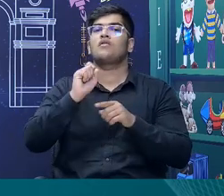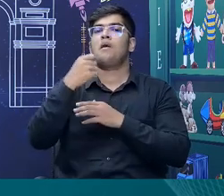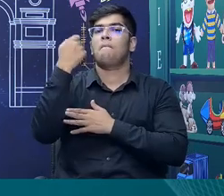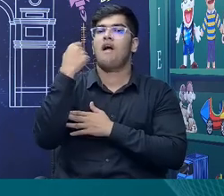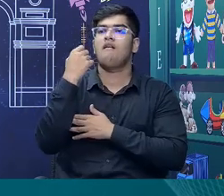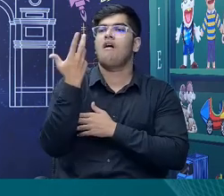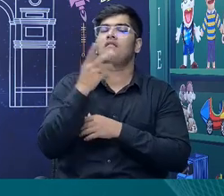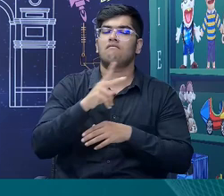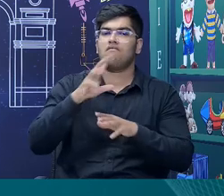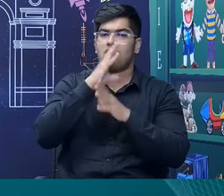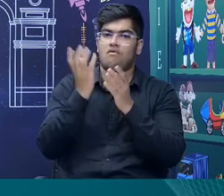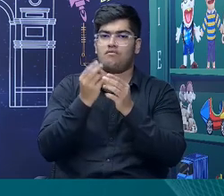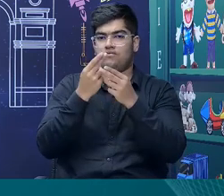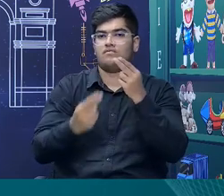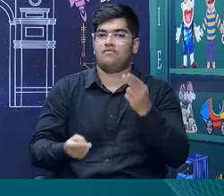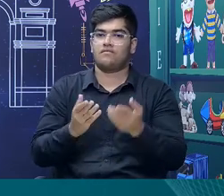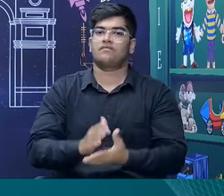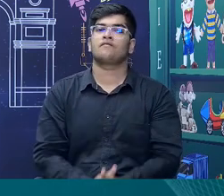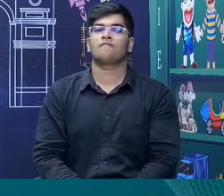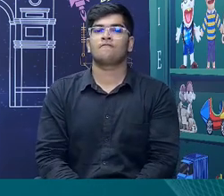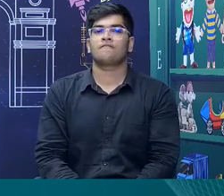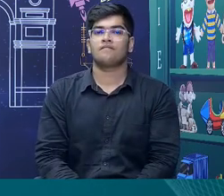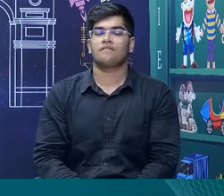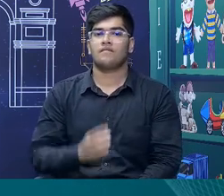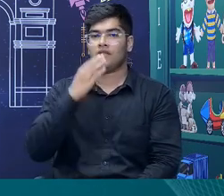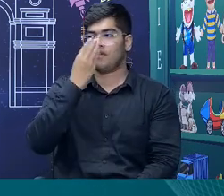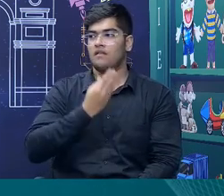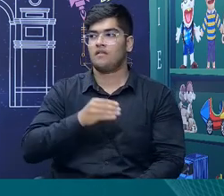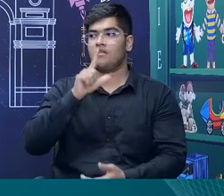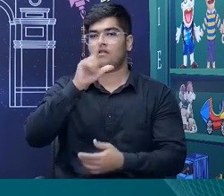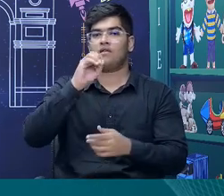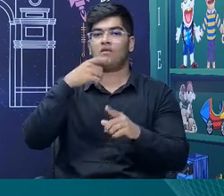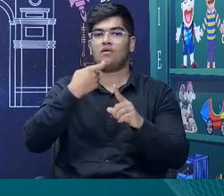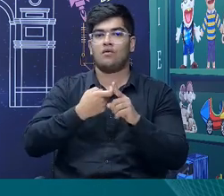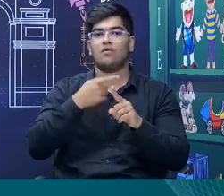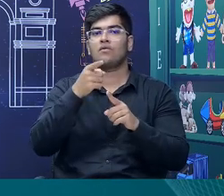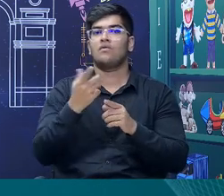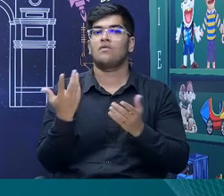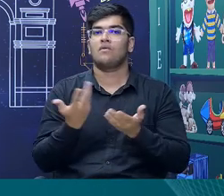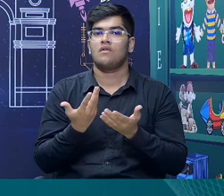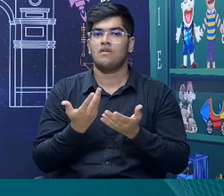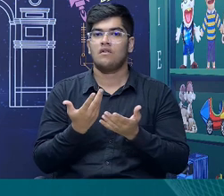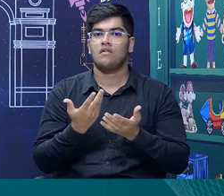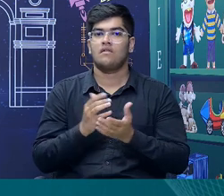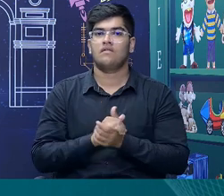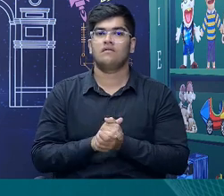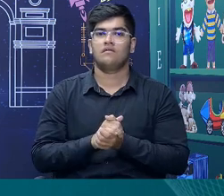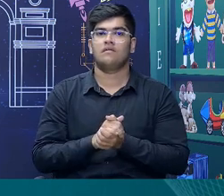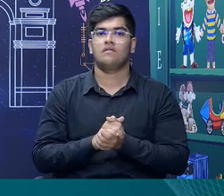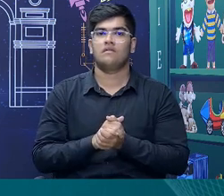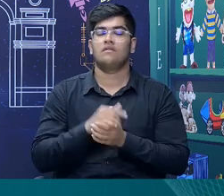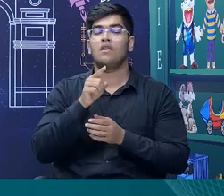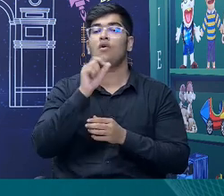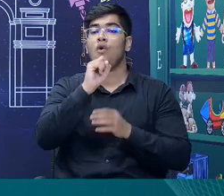गणेश जी की तो गणेश लोग जो है आपके स्क्रीन पर ए जाएगा की गणेश लोग को हम